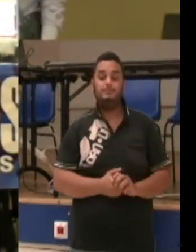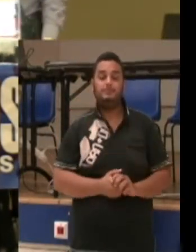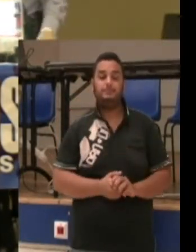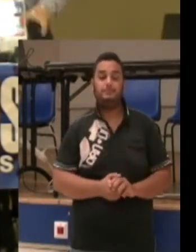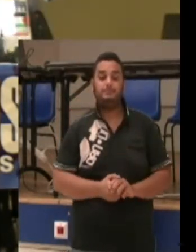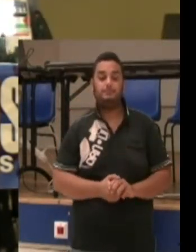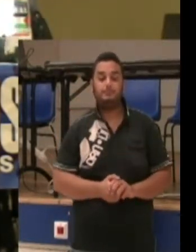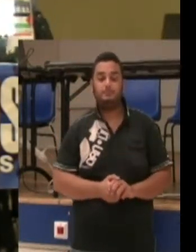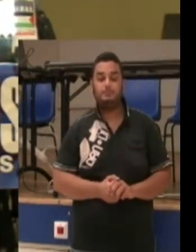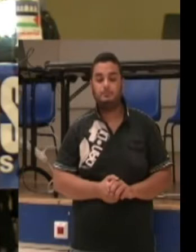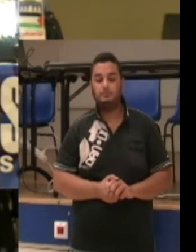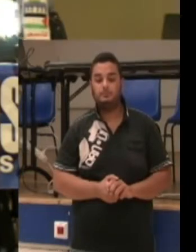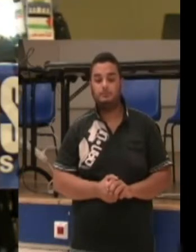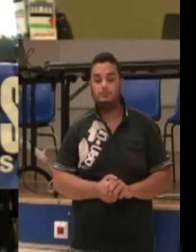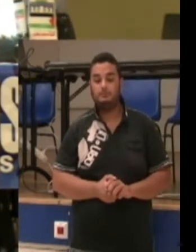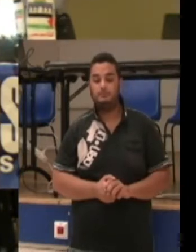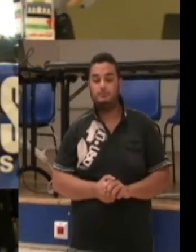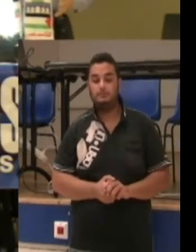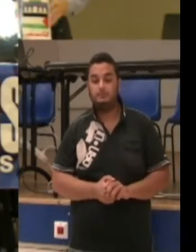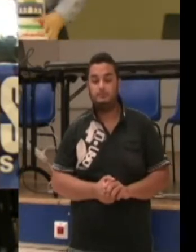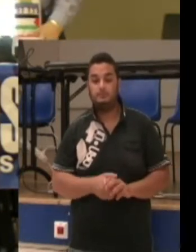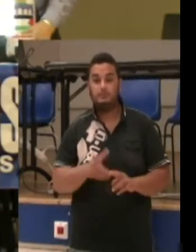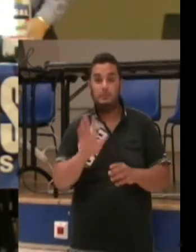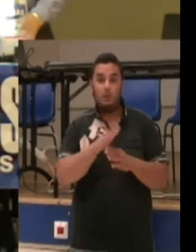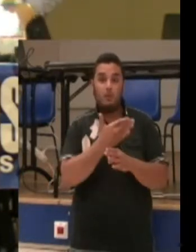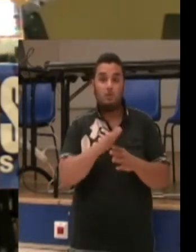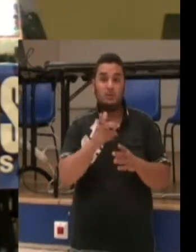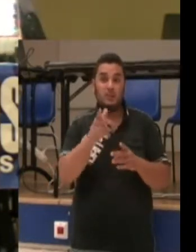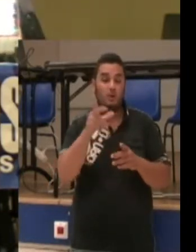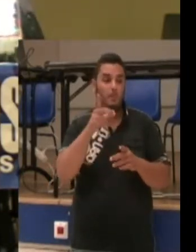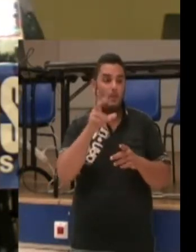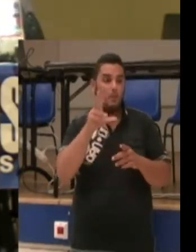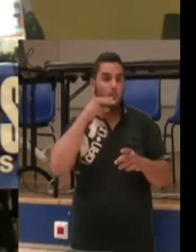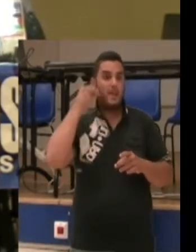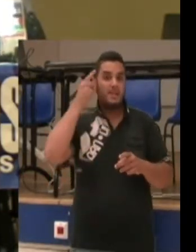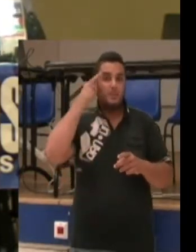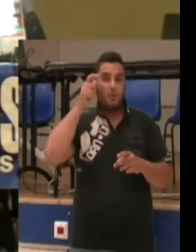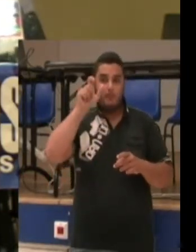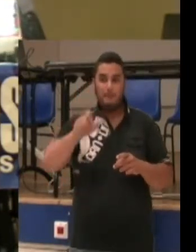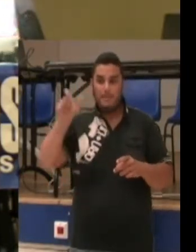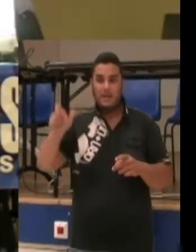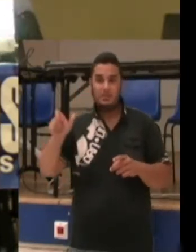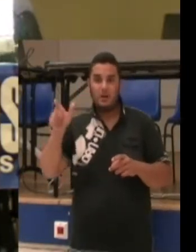traces. Ces projets humanitaires, comme